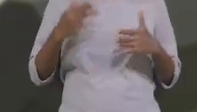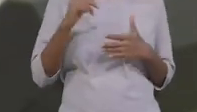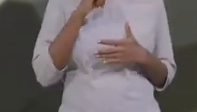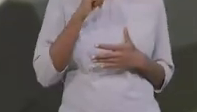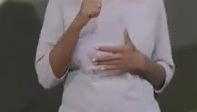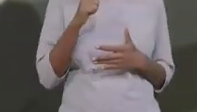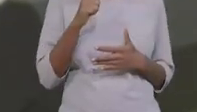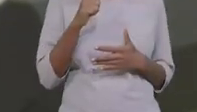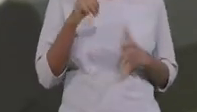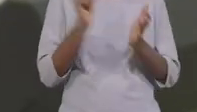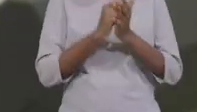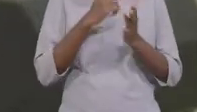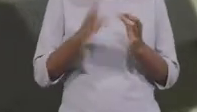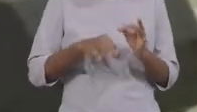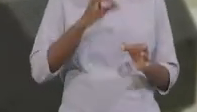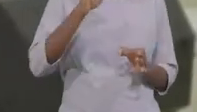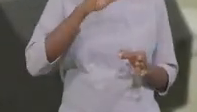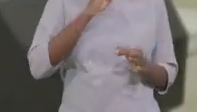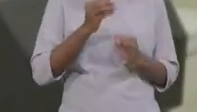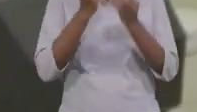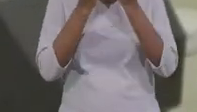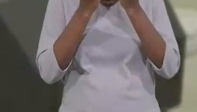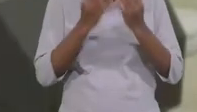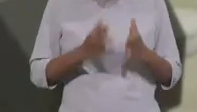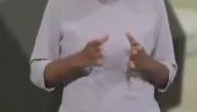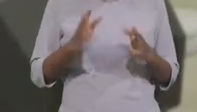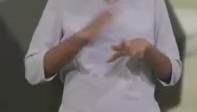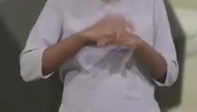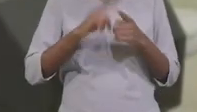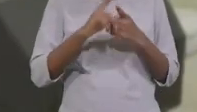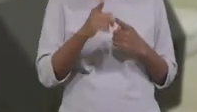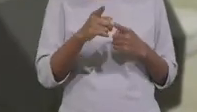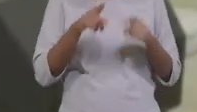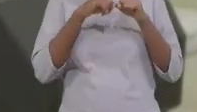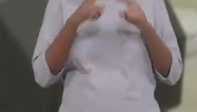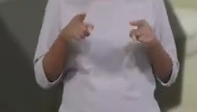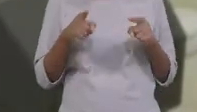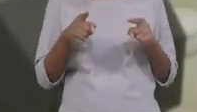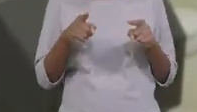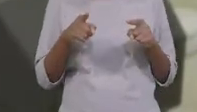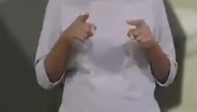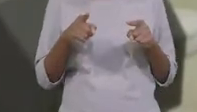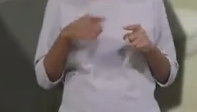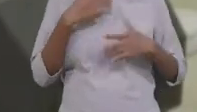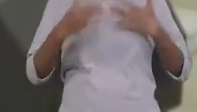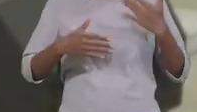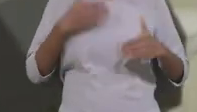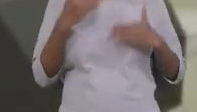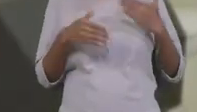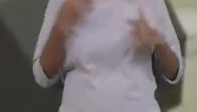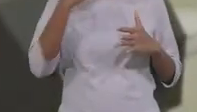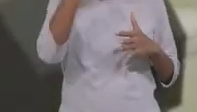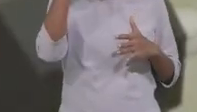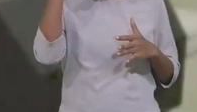Cependant, ne vous réjouissez pas de ce que les esprits vous sont soumis, mais